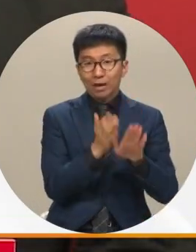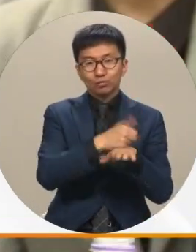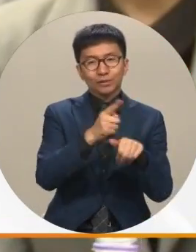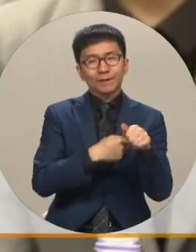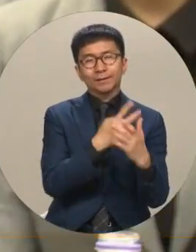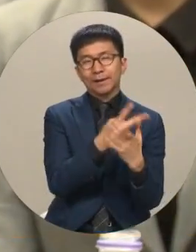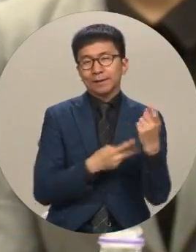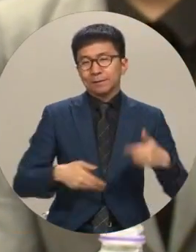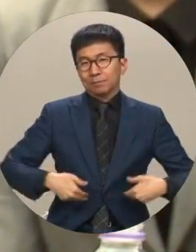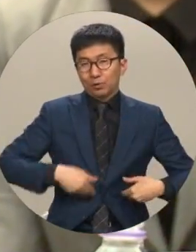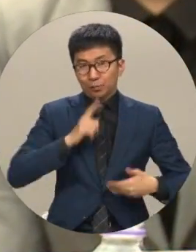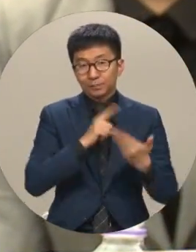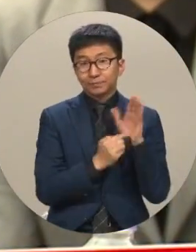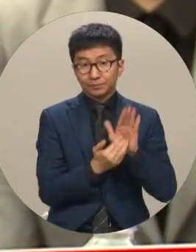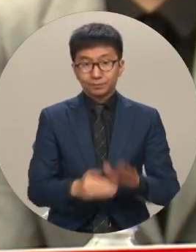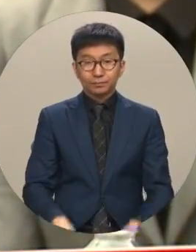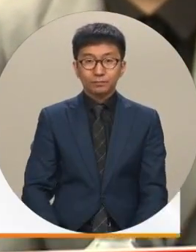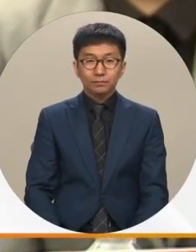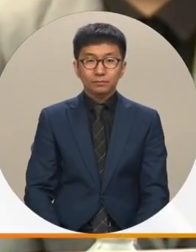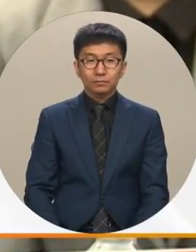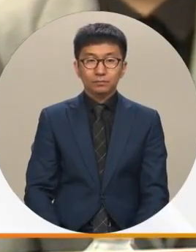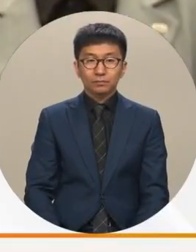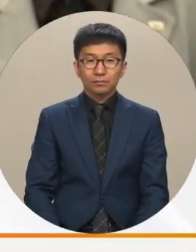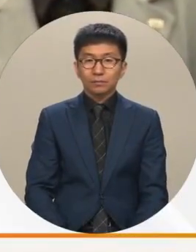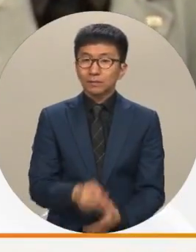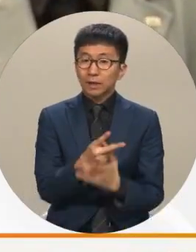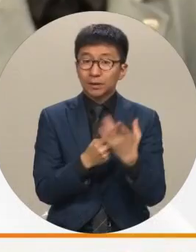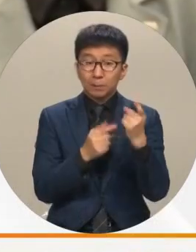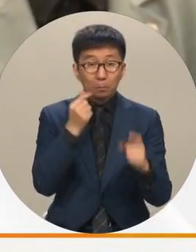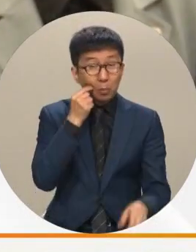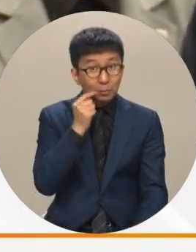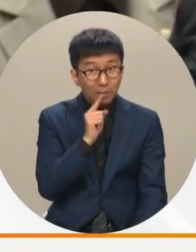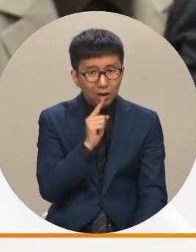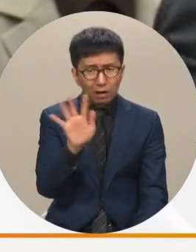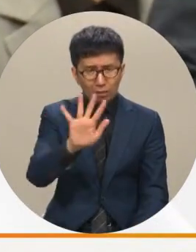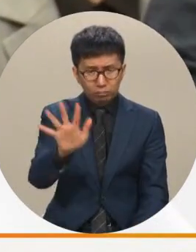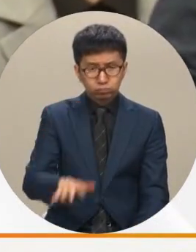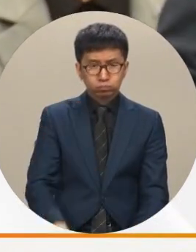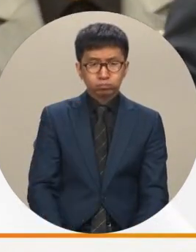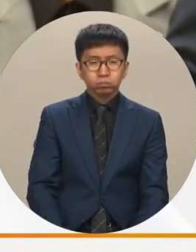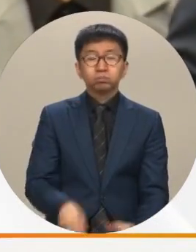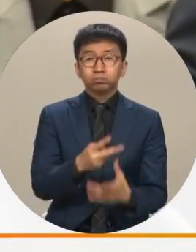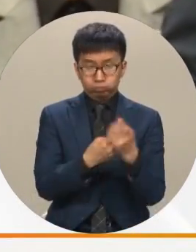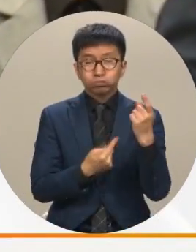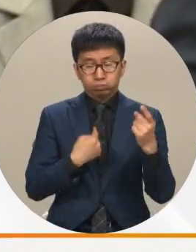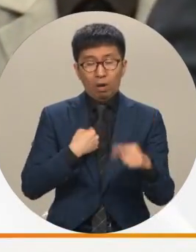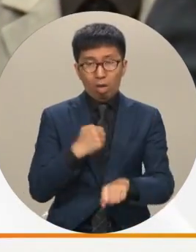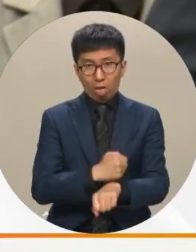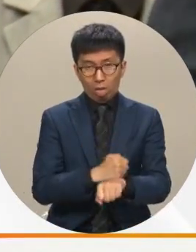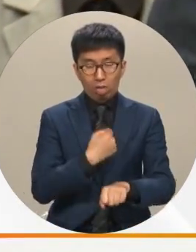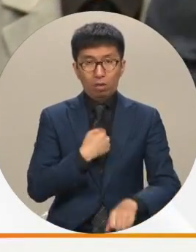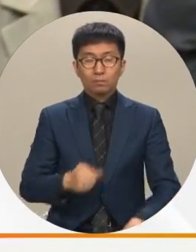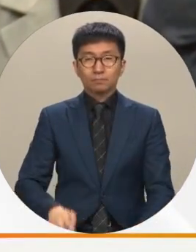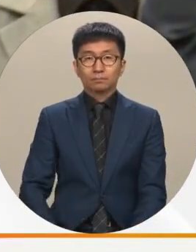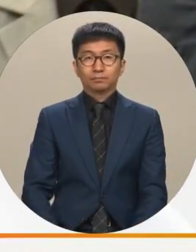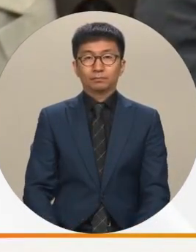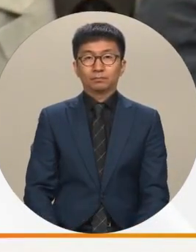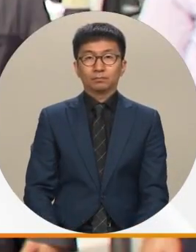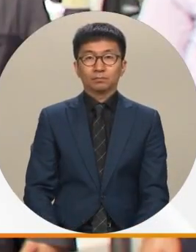이유입니다 단일가 삐걱 거린다고 이야기가 하는데 우선 결론부터 이야기가 하면 저 저는 다니라 예 적극적으로